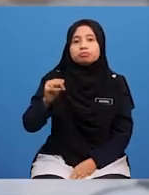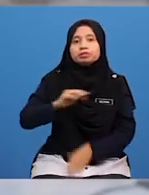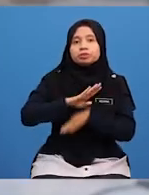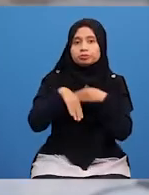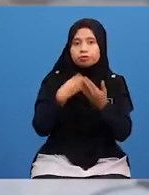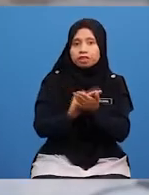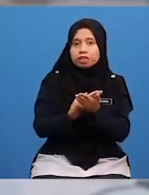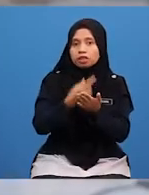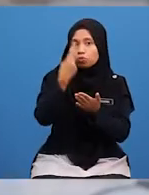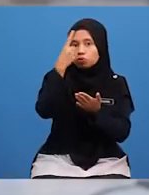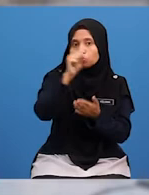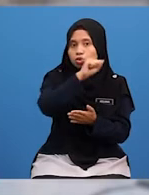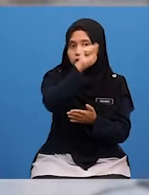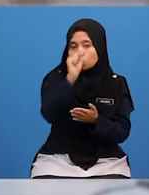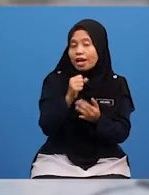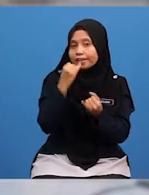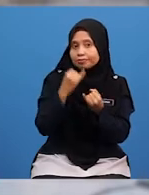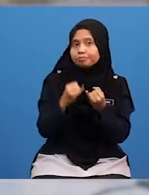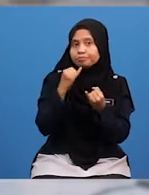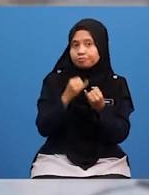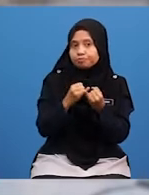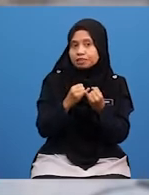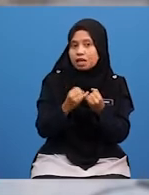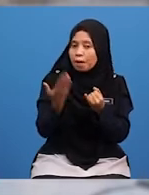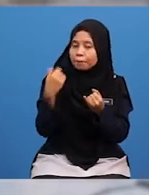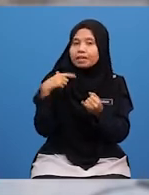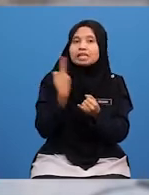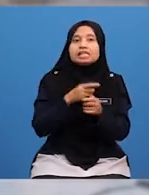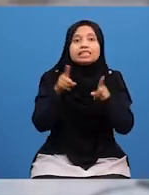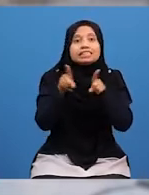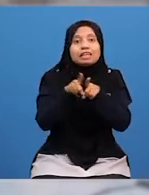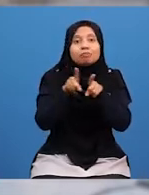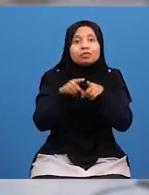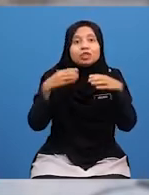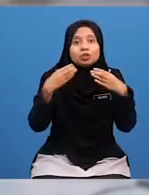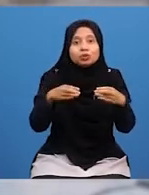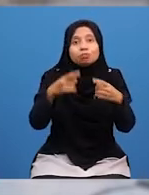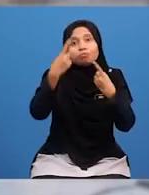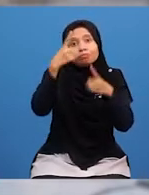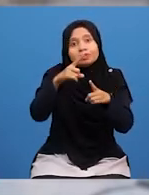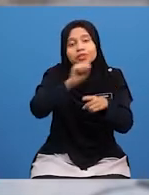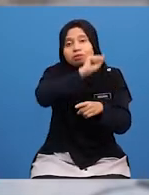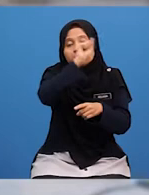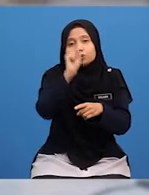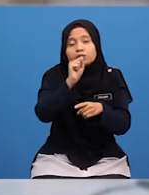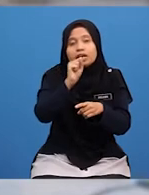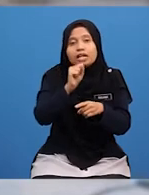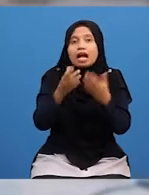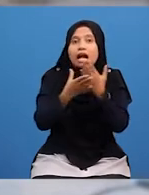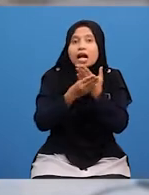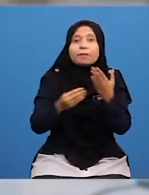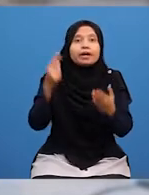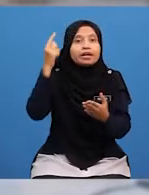Murid-murid sekalian, untuk soalan terakhir, jom kita sama-sama cuba menjawab soalan